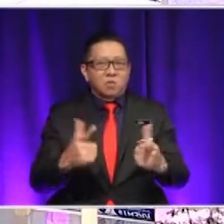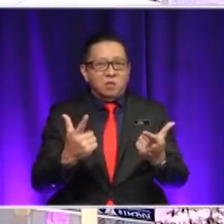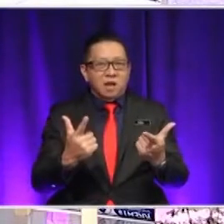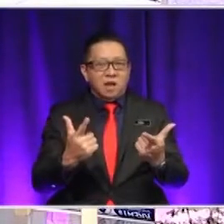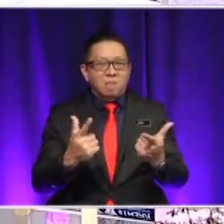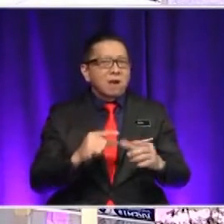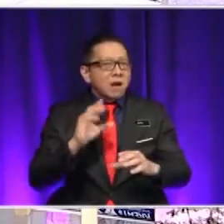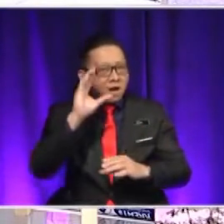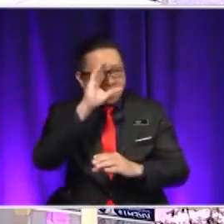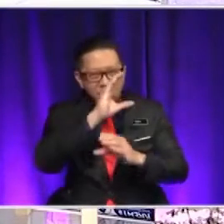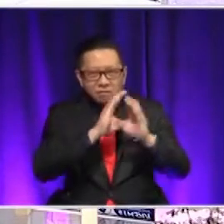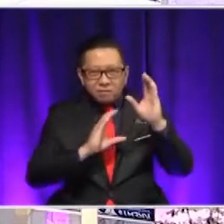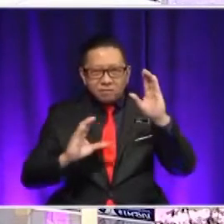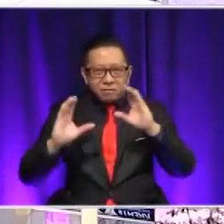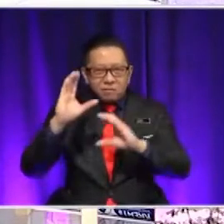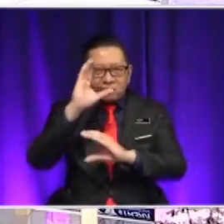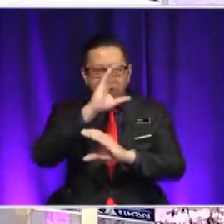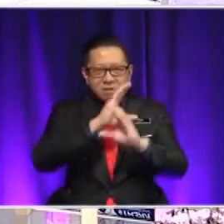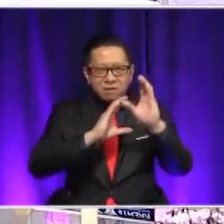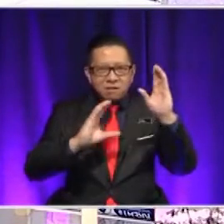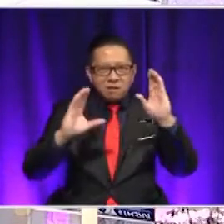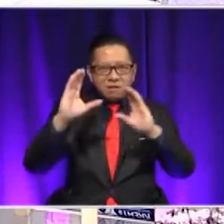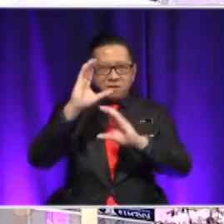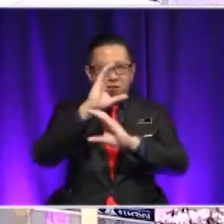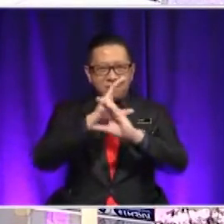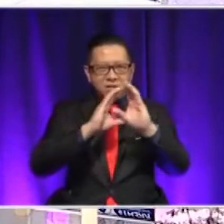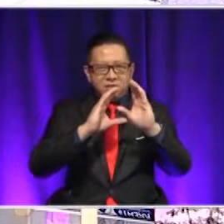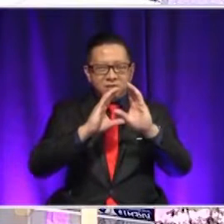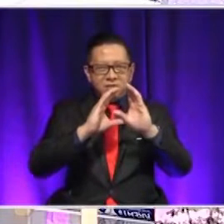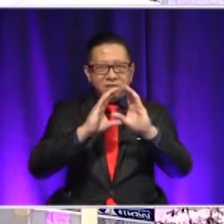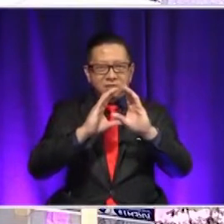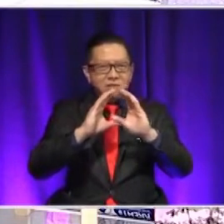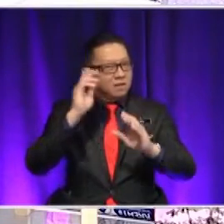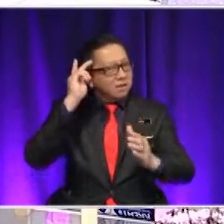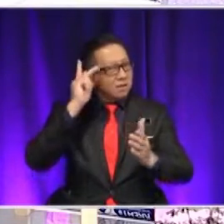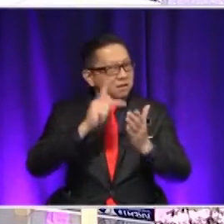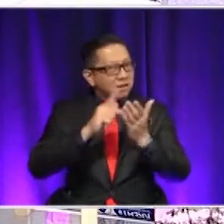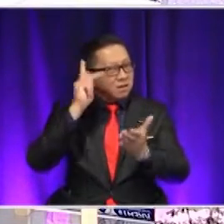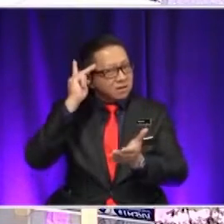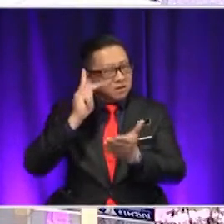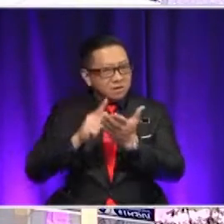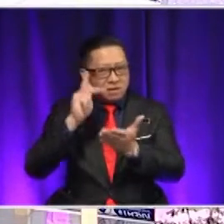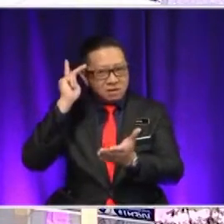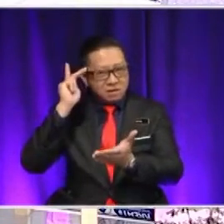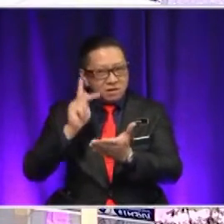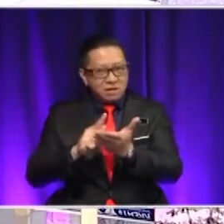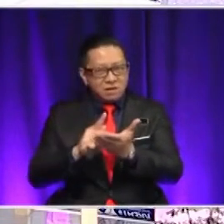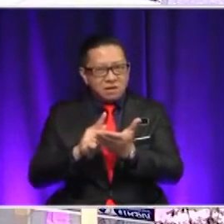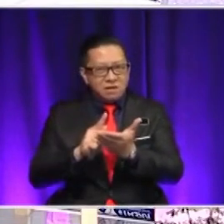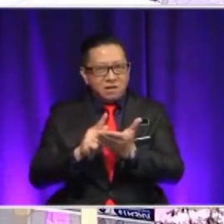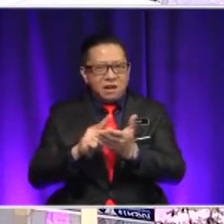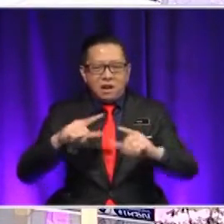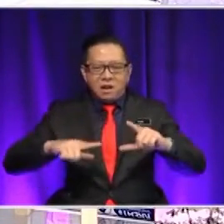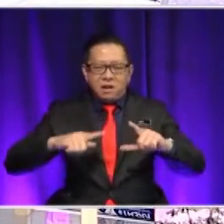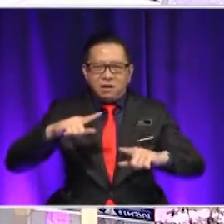penerokaan Kenapa pentingnya penerokaan adalah untuk kita mengenal pasti yang artinya langkah mana yang